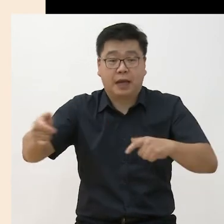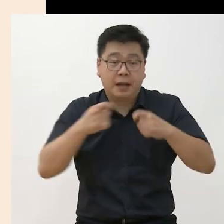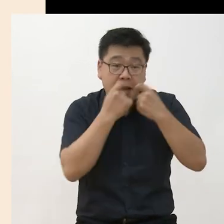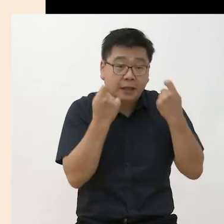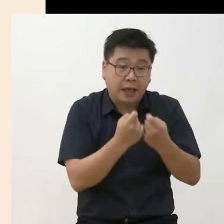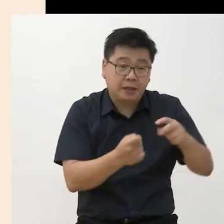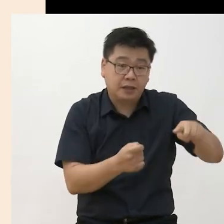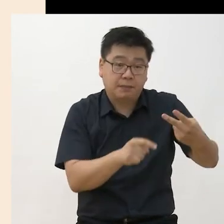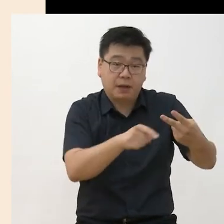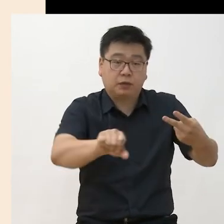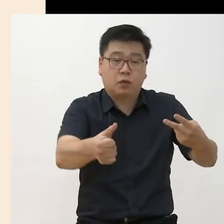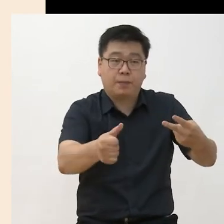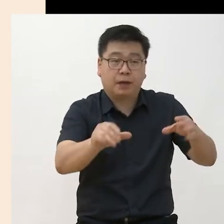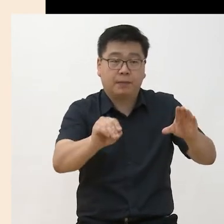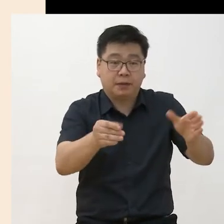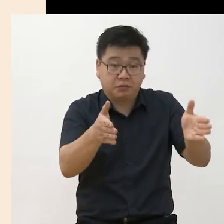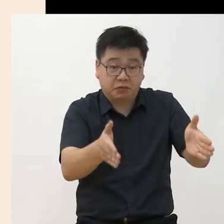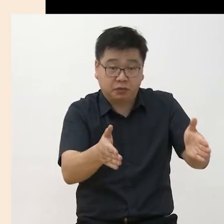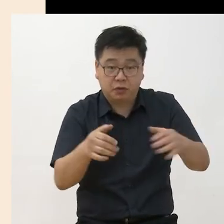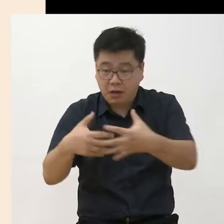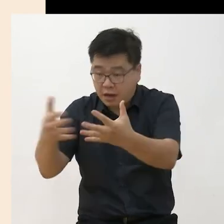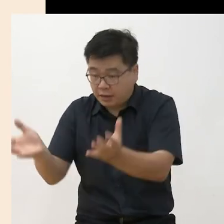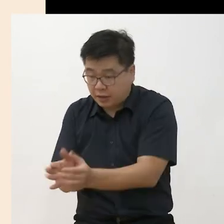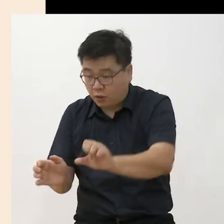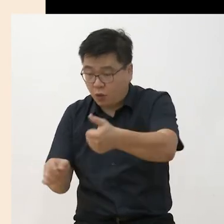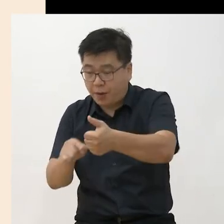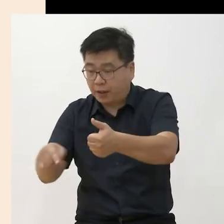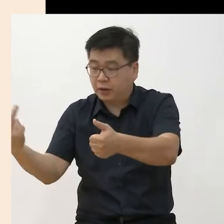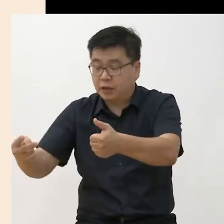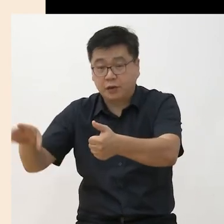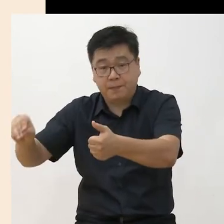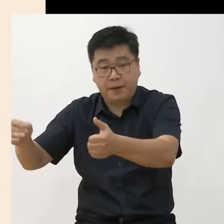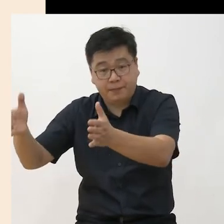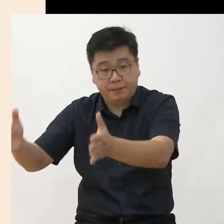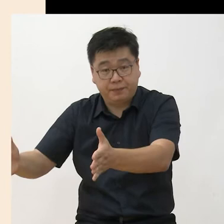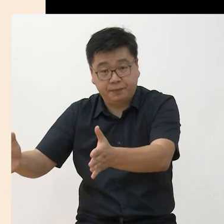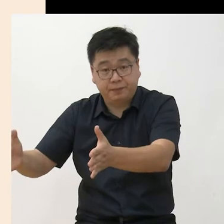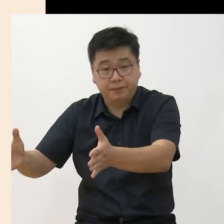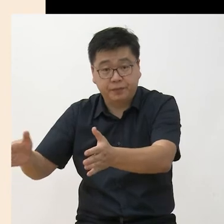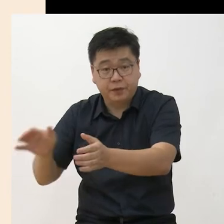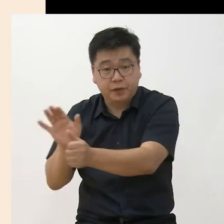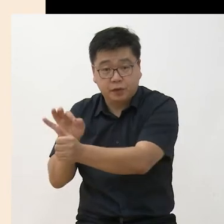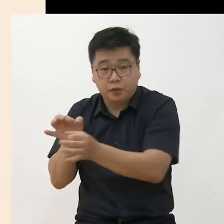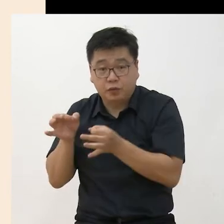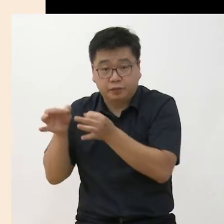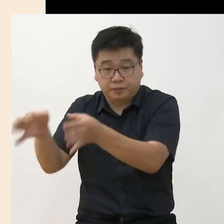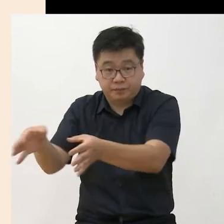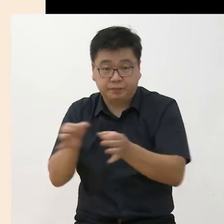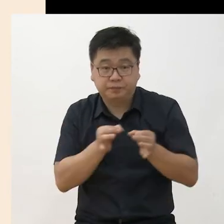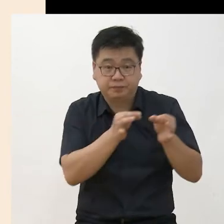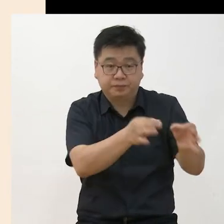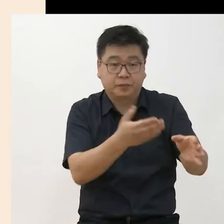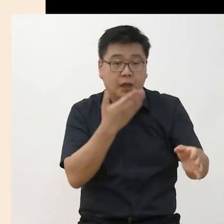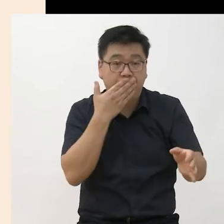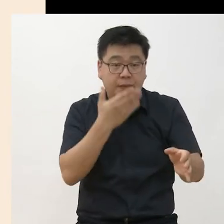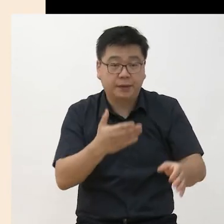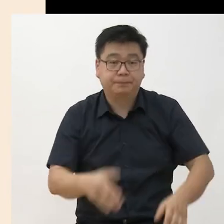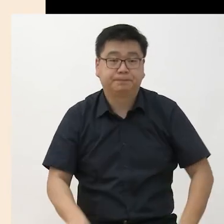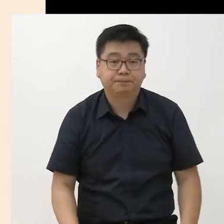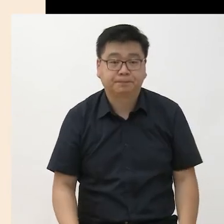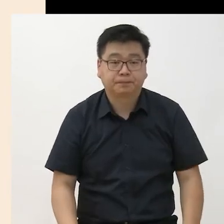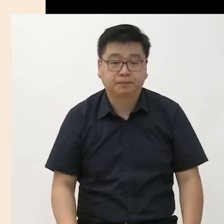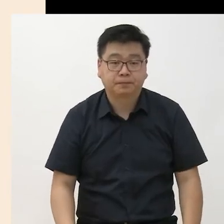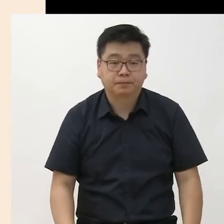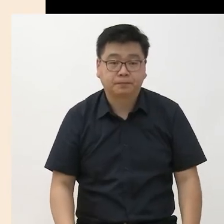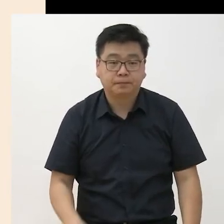개인은 200만 원에서 500만 원 그리고 단체는 500만 원에서 2천만 원까지 이렇게 그 사업 규모와 그다음에 파급 효과 이런